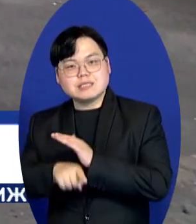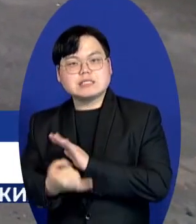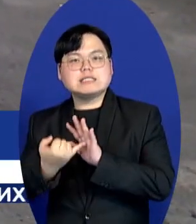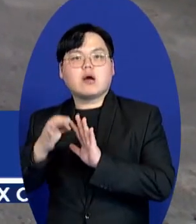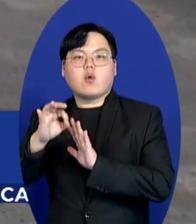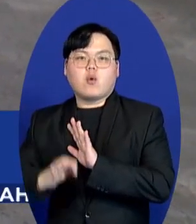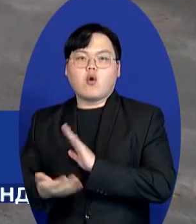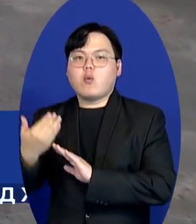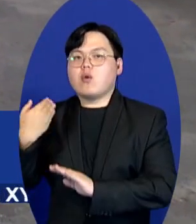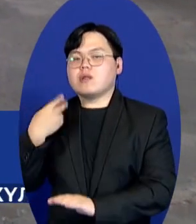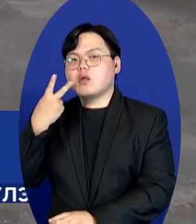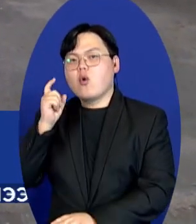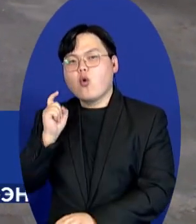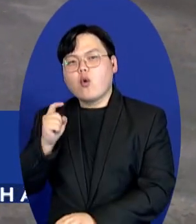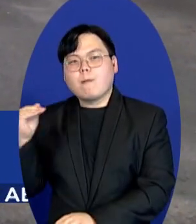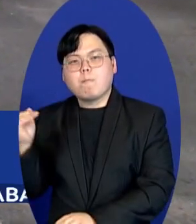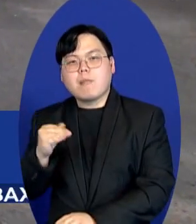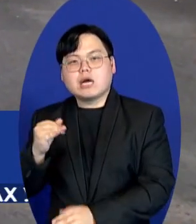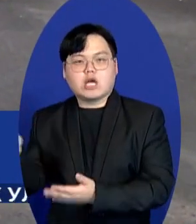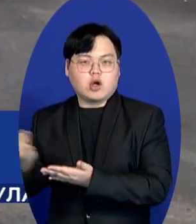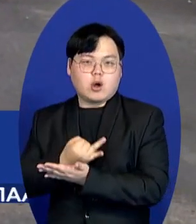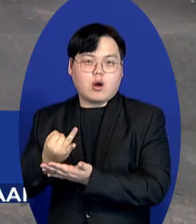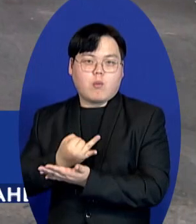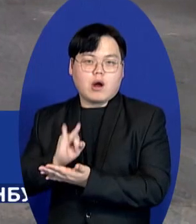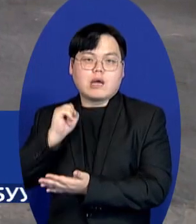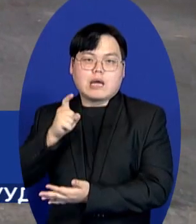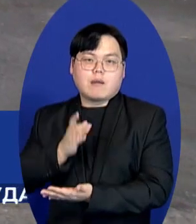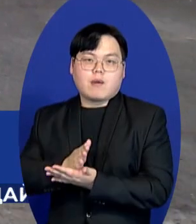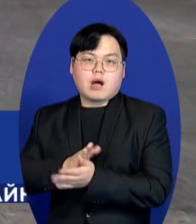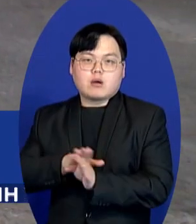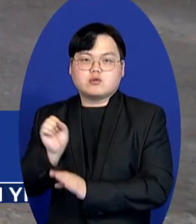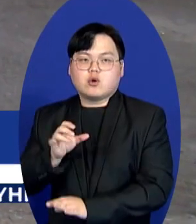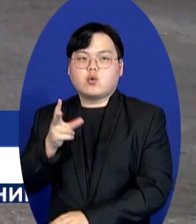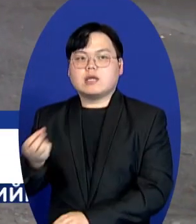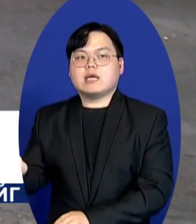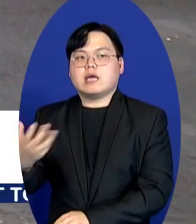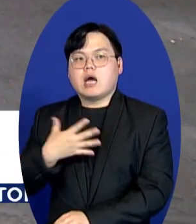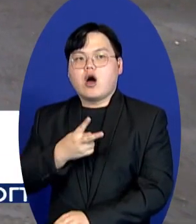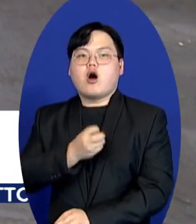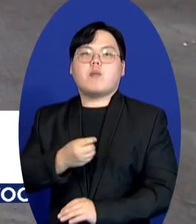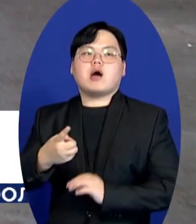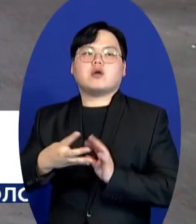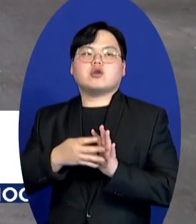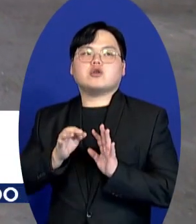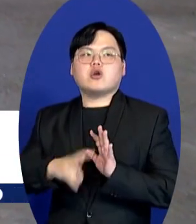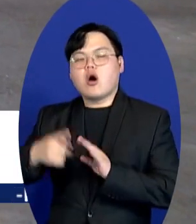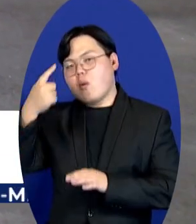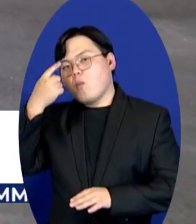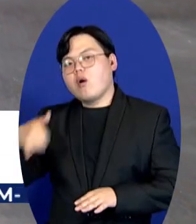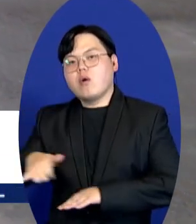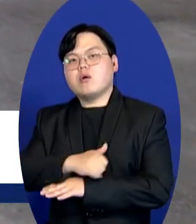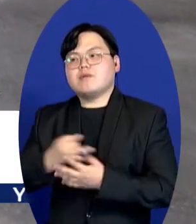хувийг хуучин автомашины импорт эзэлж байгааг албаны их сурвалжууд хэлж ирсэн юм а. 2019 онд л хэд манай улсад